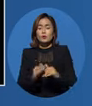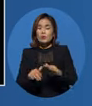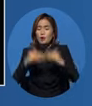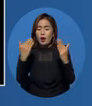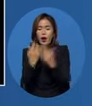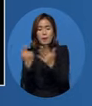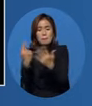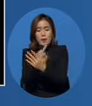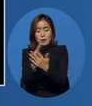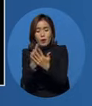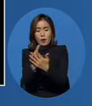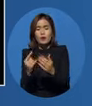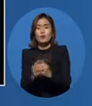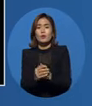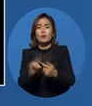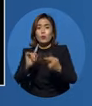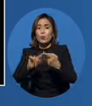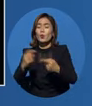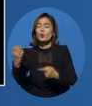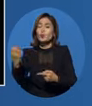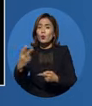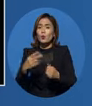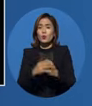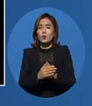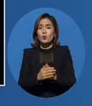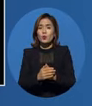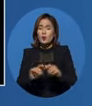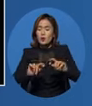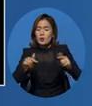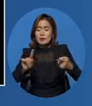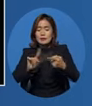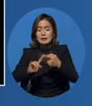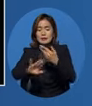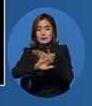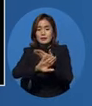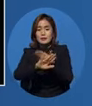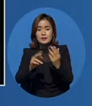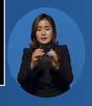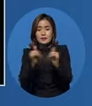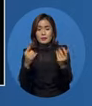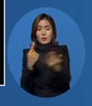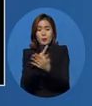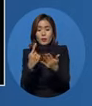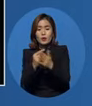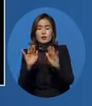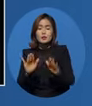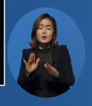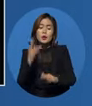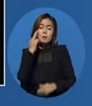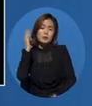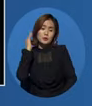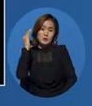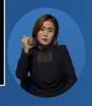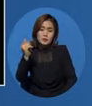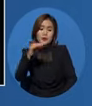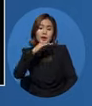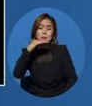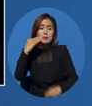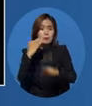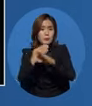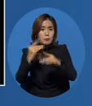만나보고 또 커트 캠벨 기억해서 스키 고비 관을 만마 이 발견 정부의 새로운 대북 정책에 대한